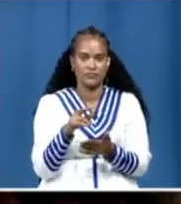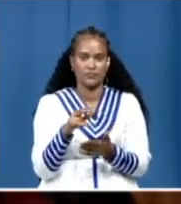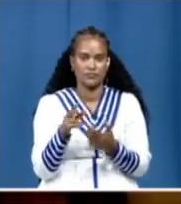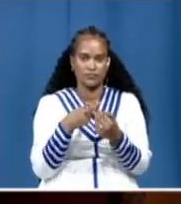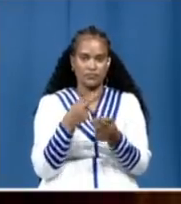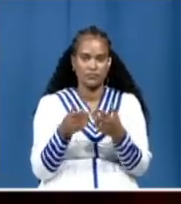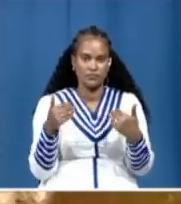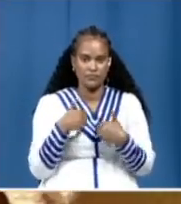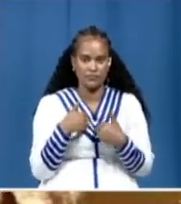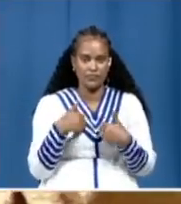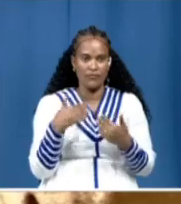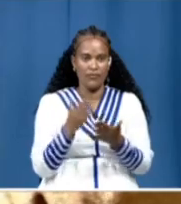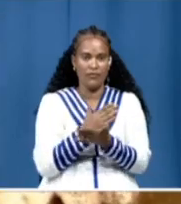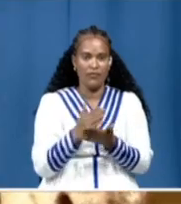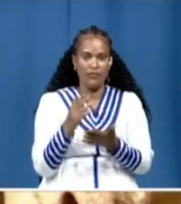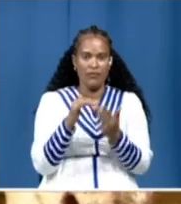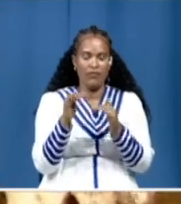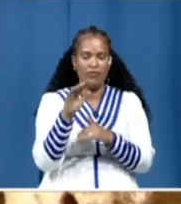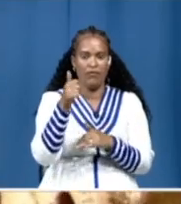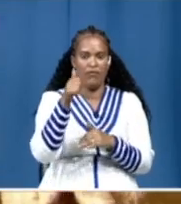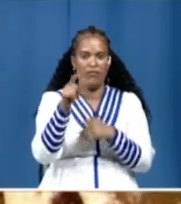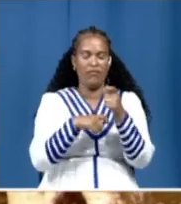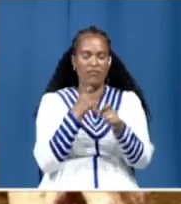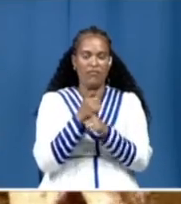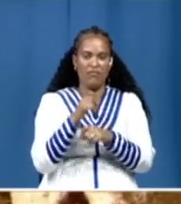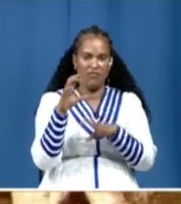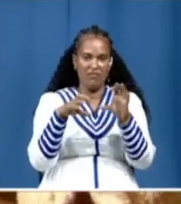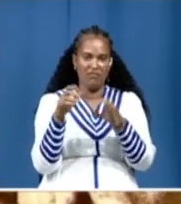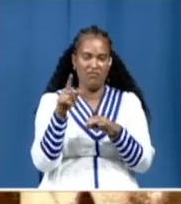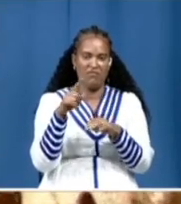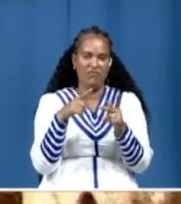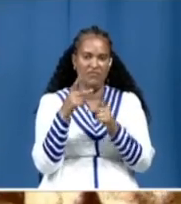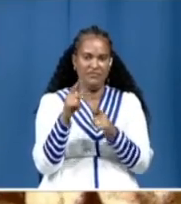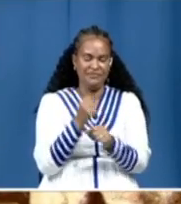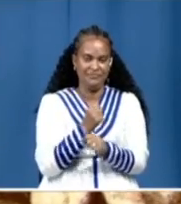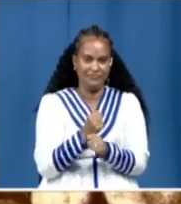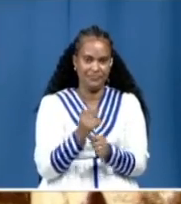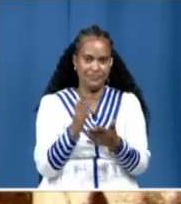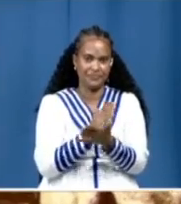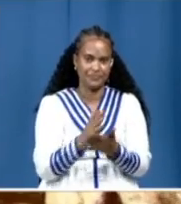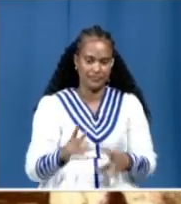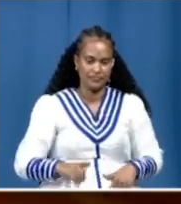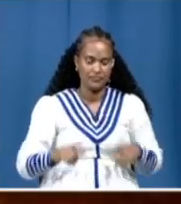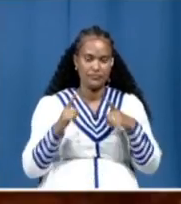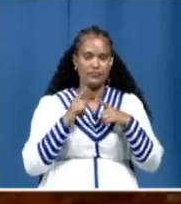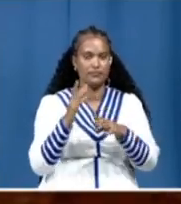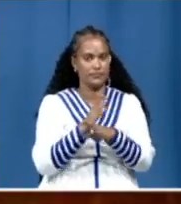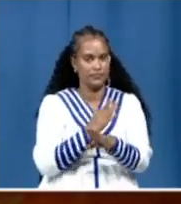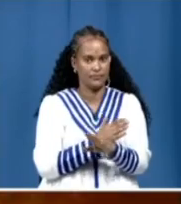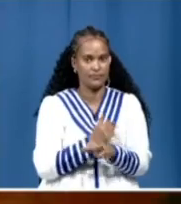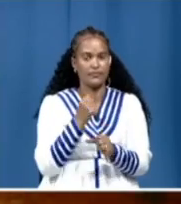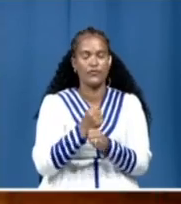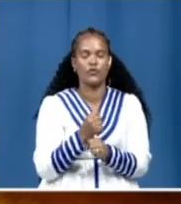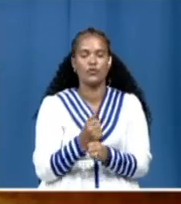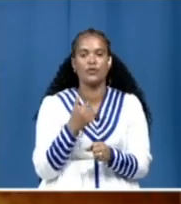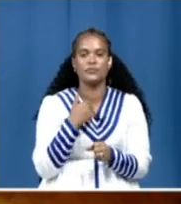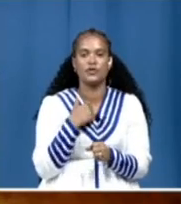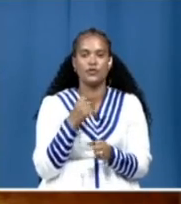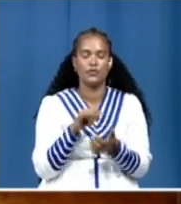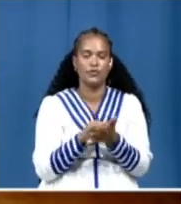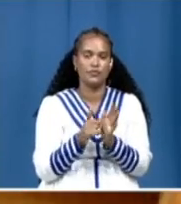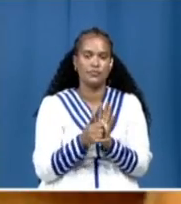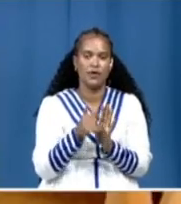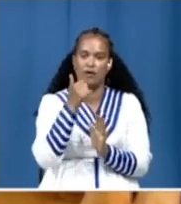ربح انسات کبز وافرو لعل عصر تعمتات کم ز گبرون ابت عود سرح توافرم من نبابرو من محیش یسرحو کم زلون